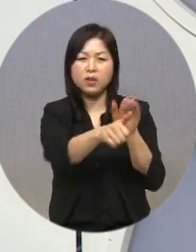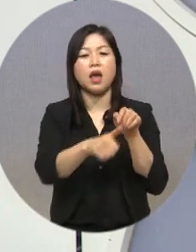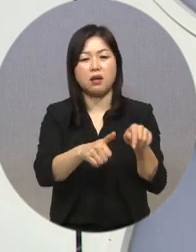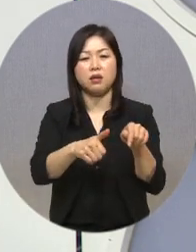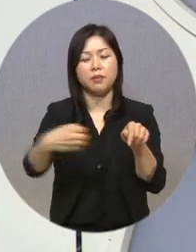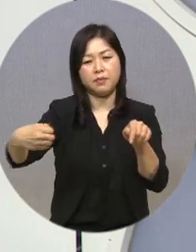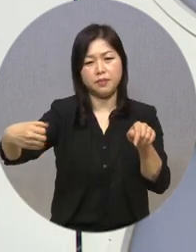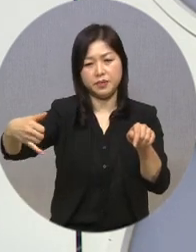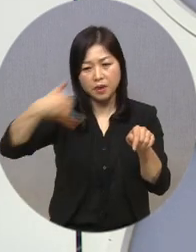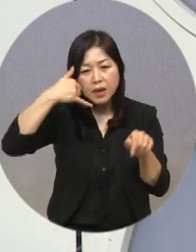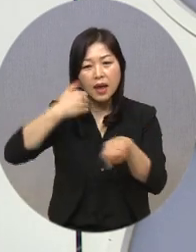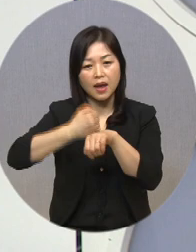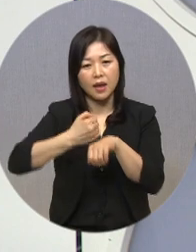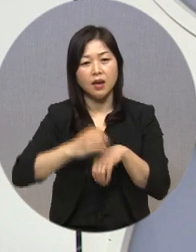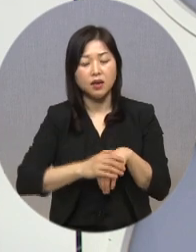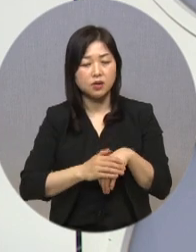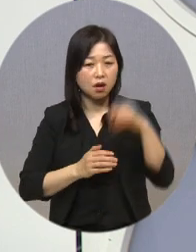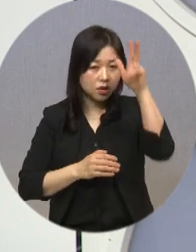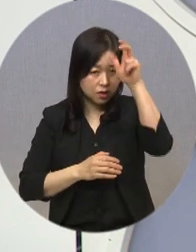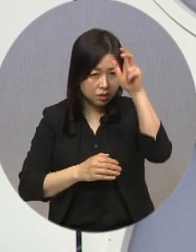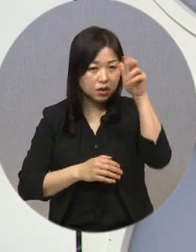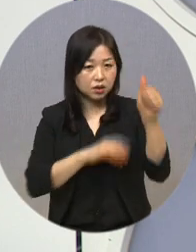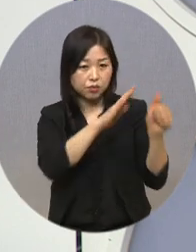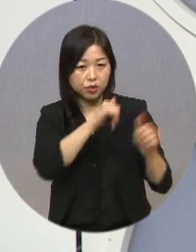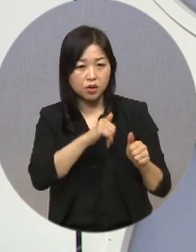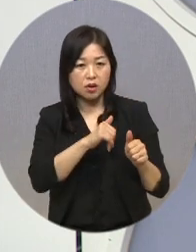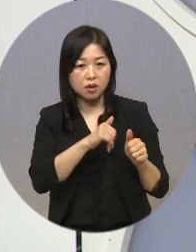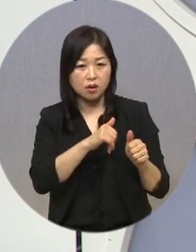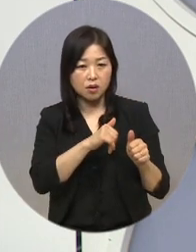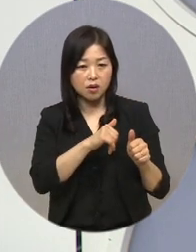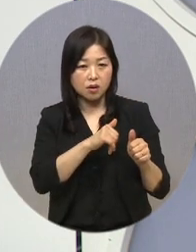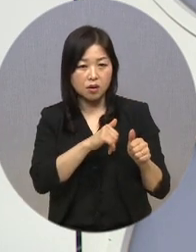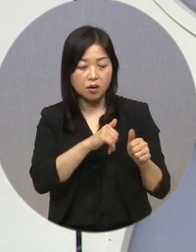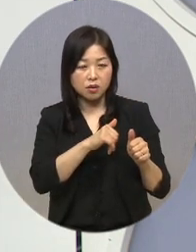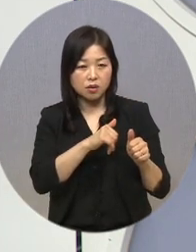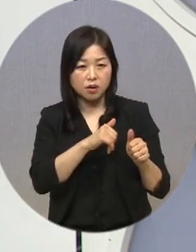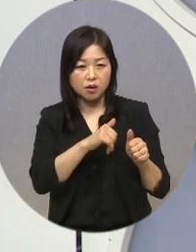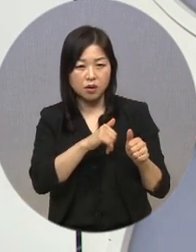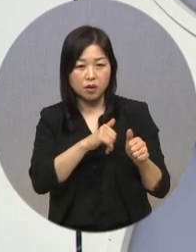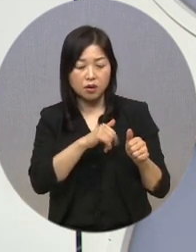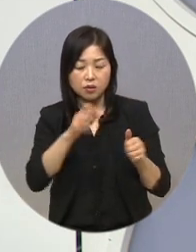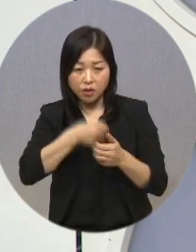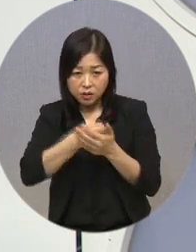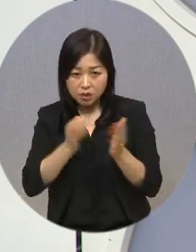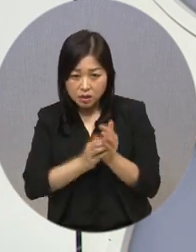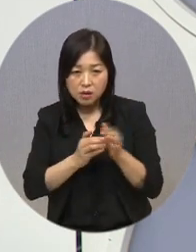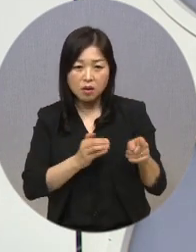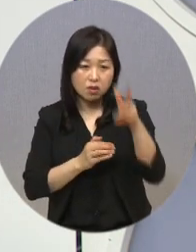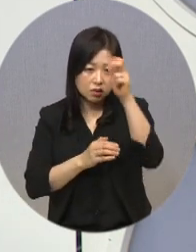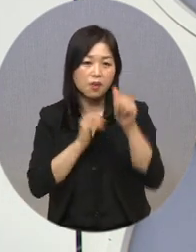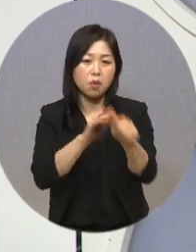나한테 의원님께서 결정하시라 보내자 그랬죠. 잘하셨다고 말해. 그래서는